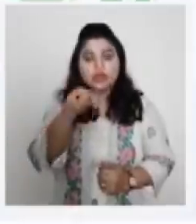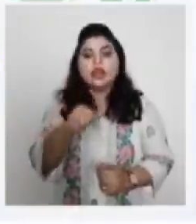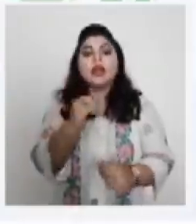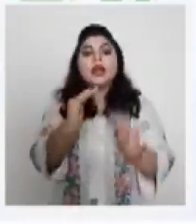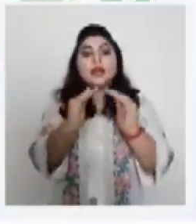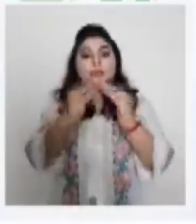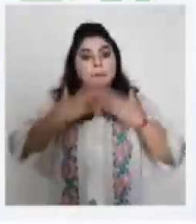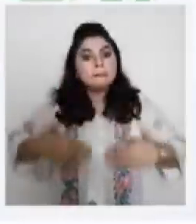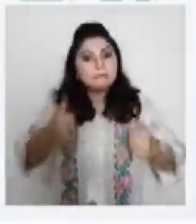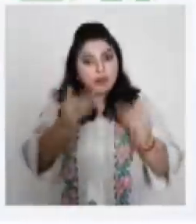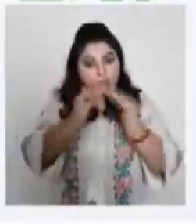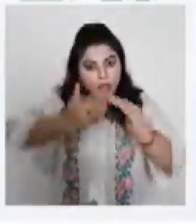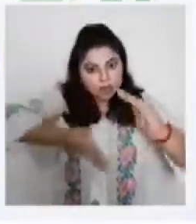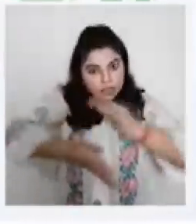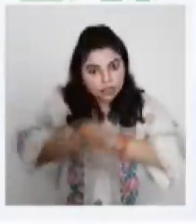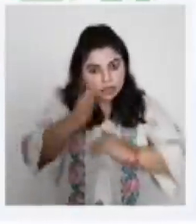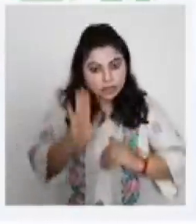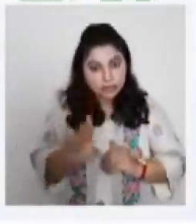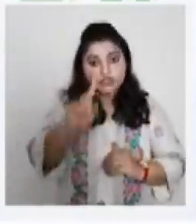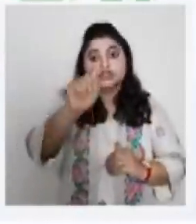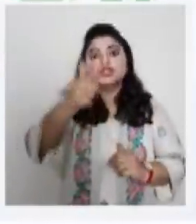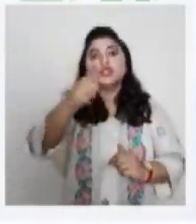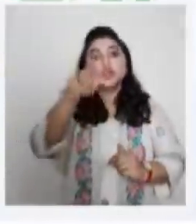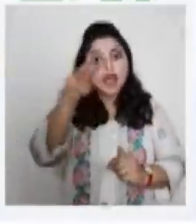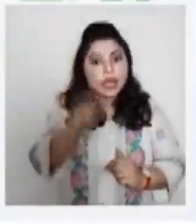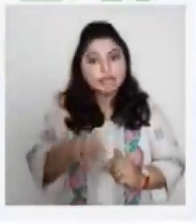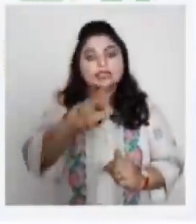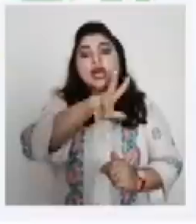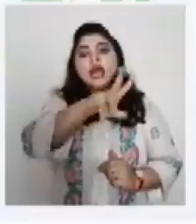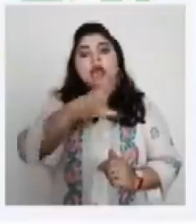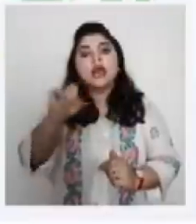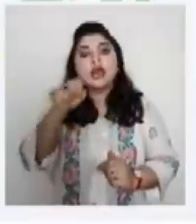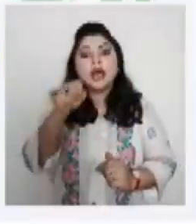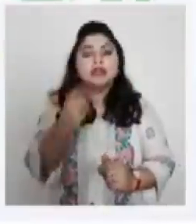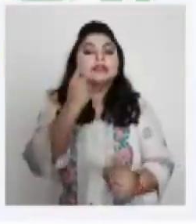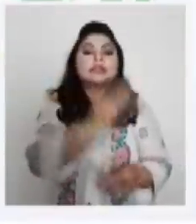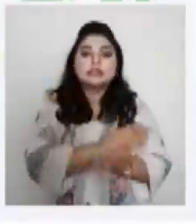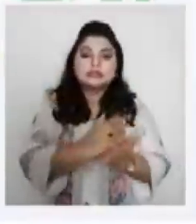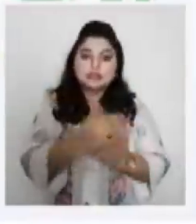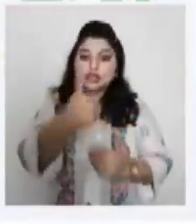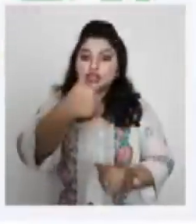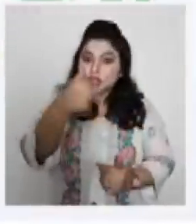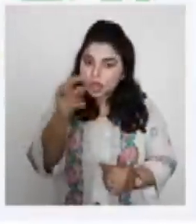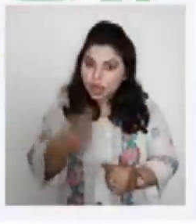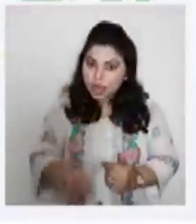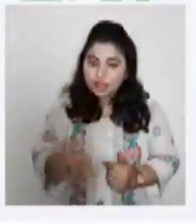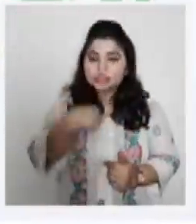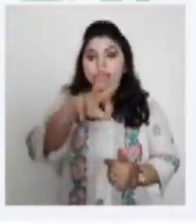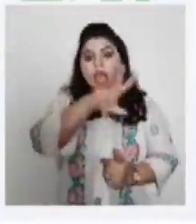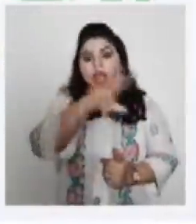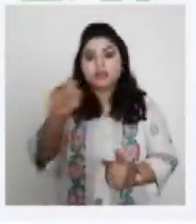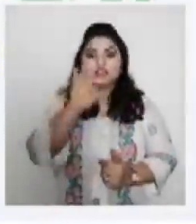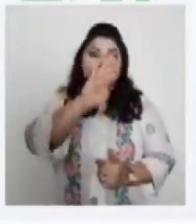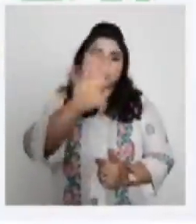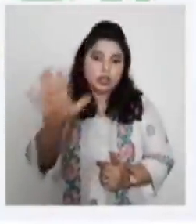২৪ ঘন্টা আইসোলেশনে যুক্ত হয়েছেন ৬৭৪ জন এবং ২৪ ঘন্টা ছাড় পেয়েছেন ৪০০ জন। এ পর্যন্ত আইসোলেশনে